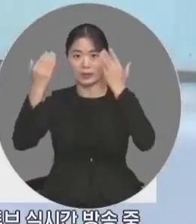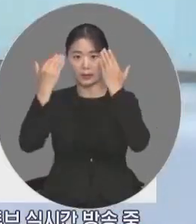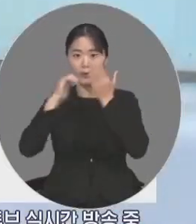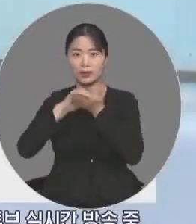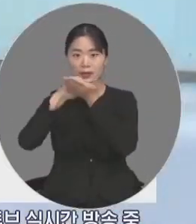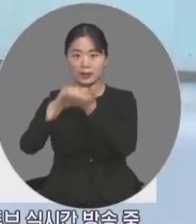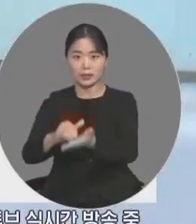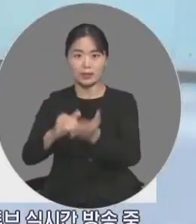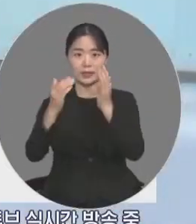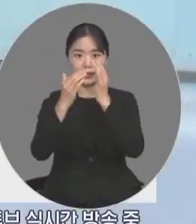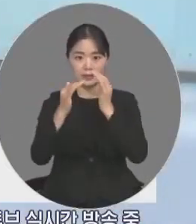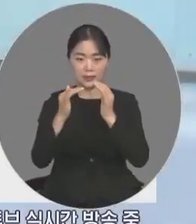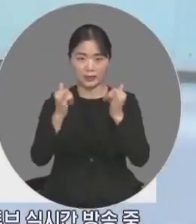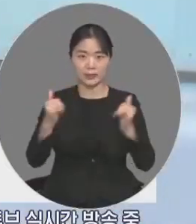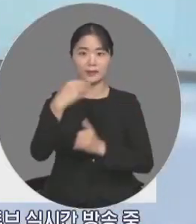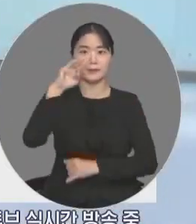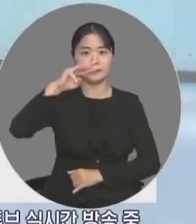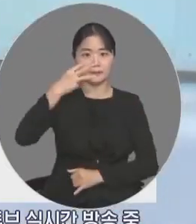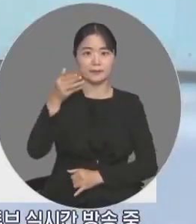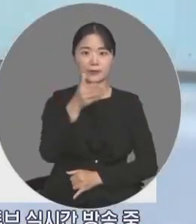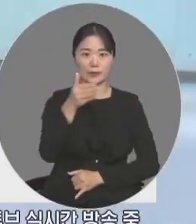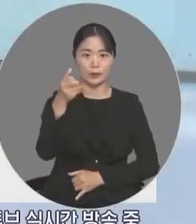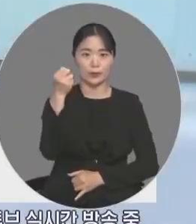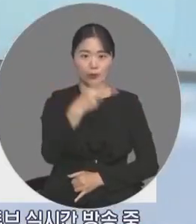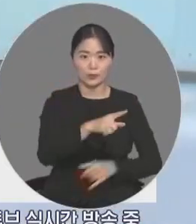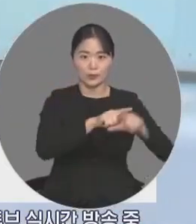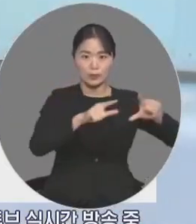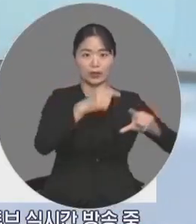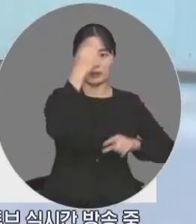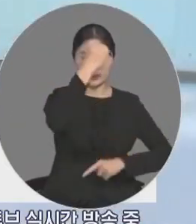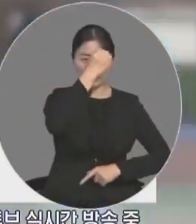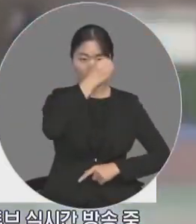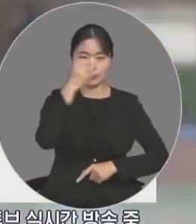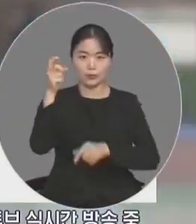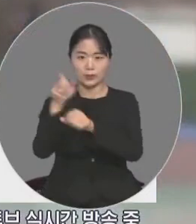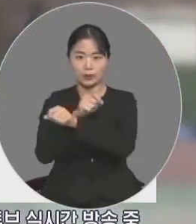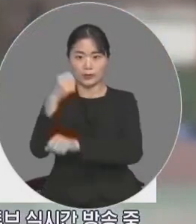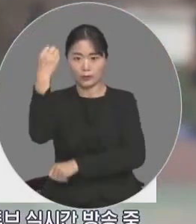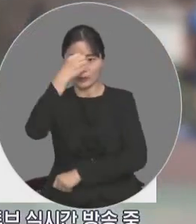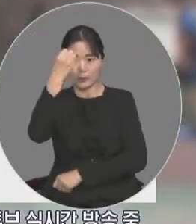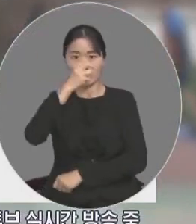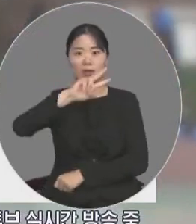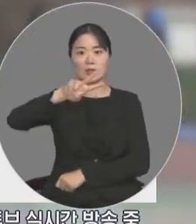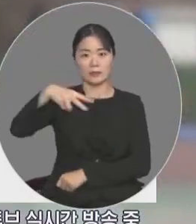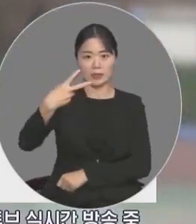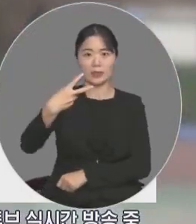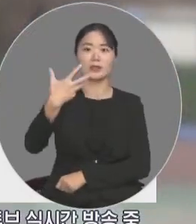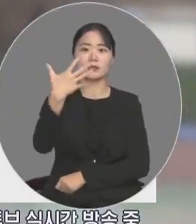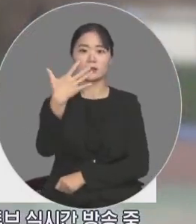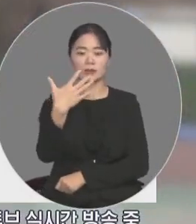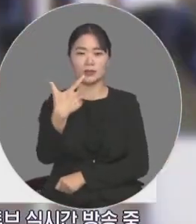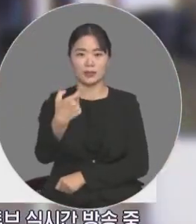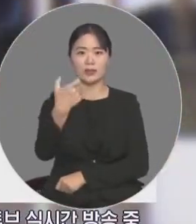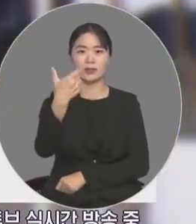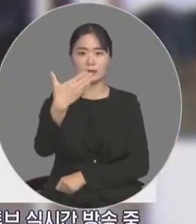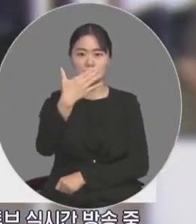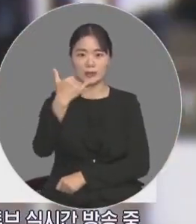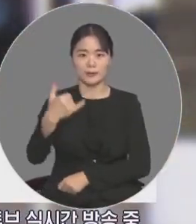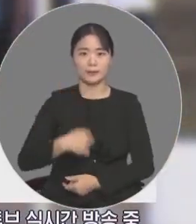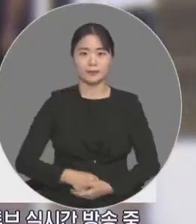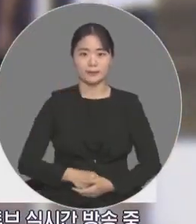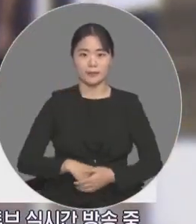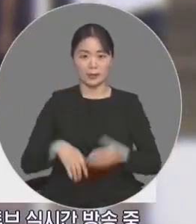326명이 전학했고, 일반고에서 특성화고로 259명이 옮긴 것으로 나타났습니다. 진로 변경